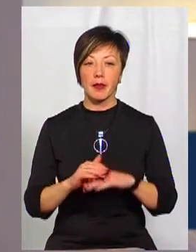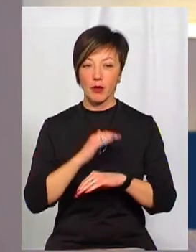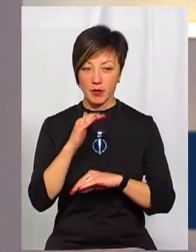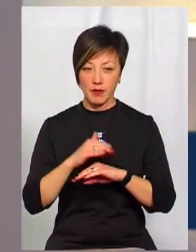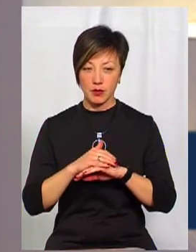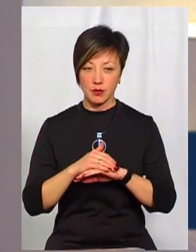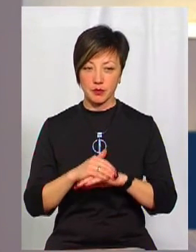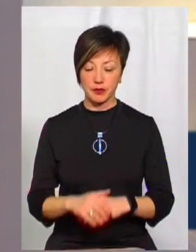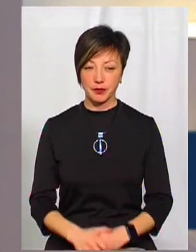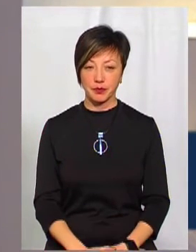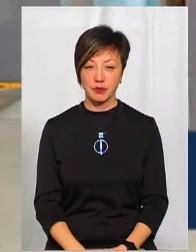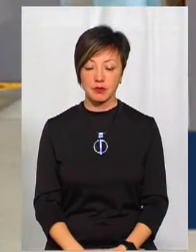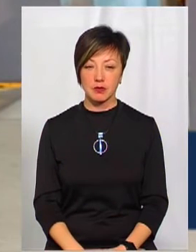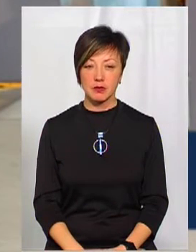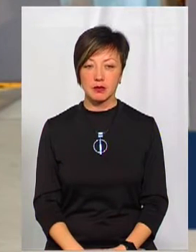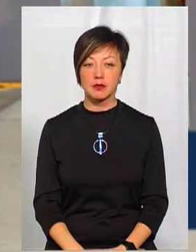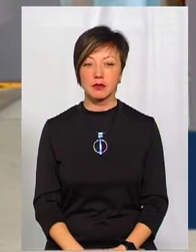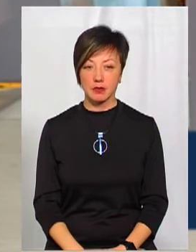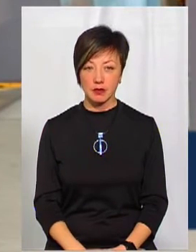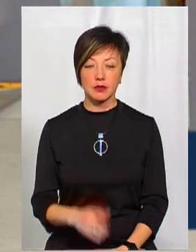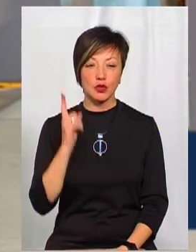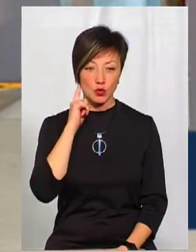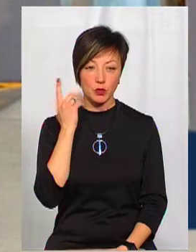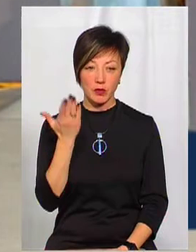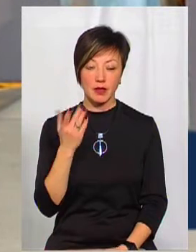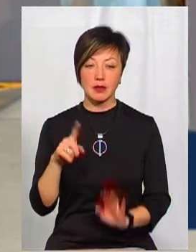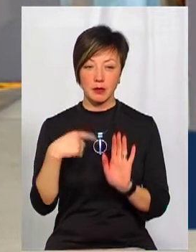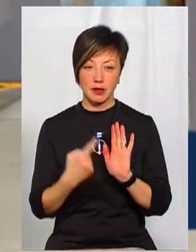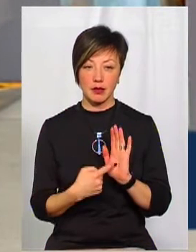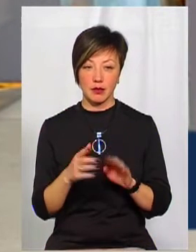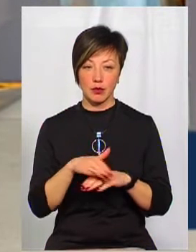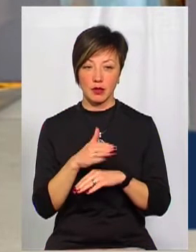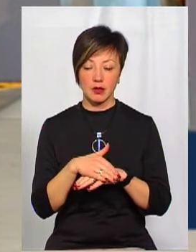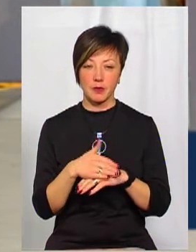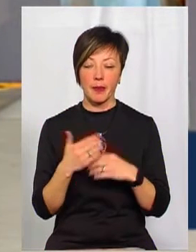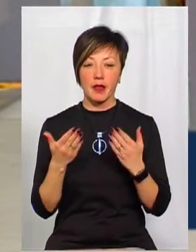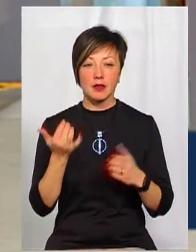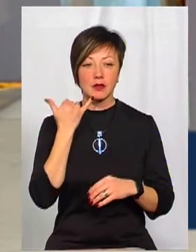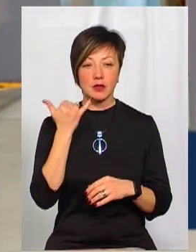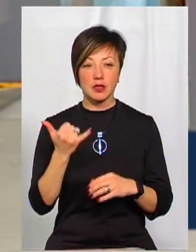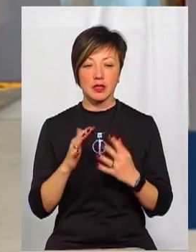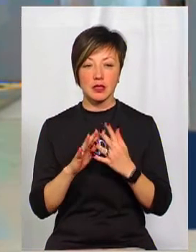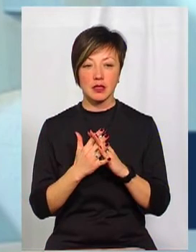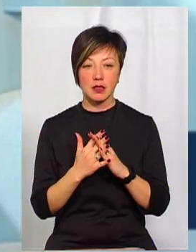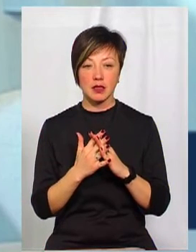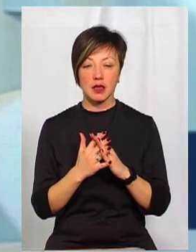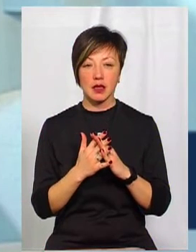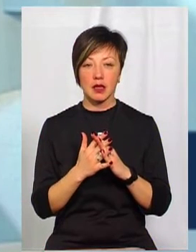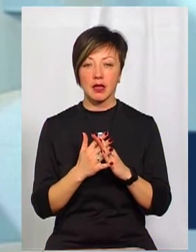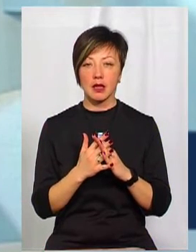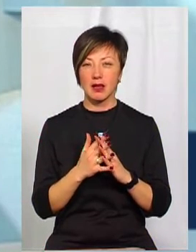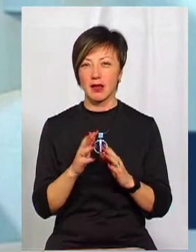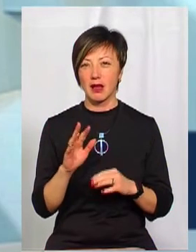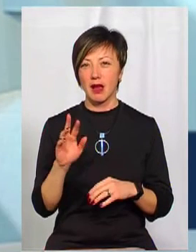Добрий вечір. Добрий вечір. Алло, добрий вечір. Ми вас чуємо. Ставте, будь ласка, питання. До вас дзвонить село Ленівка, Ярмолинецький